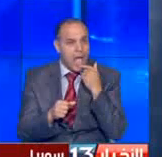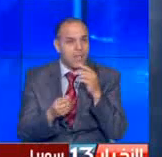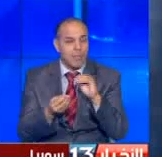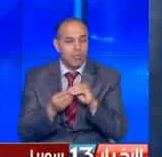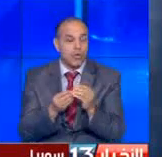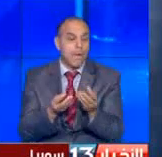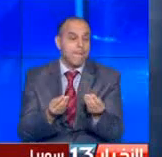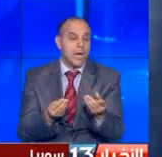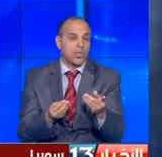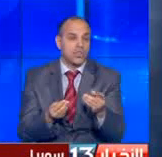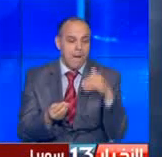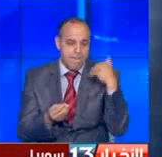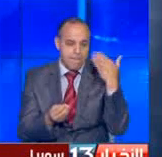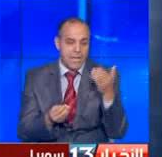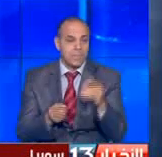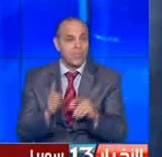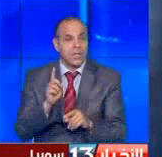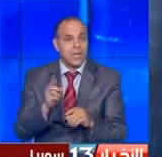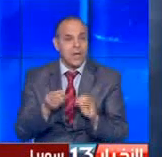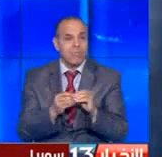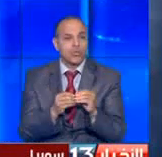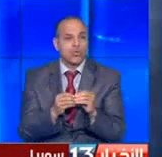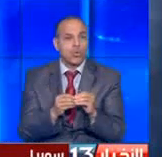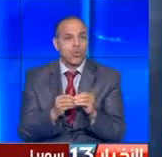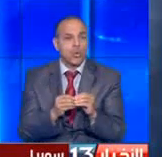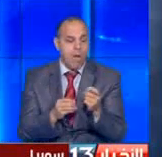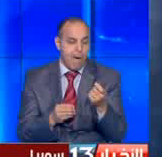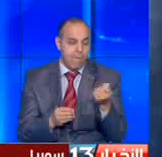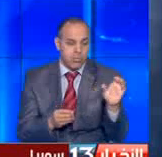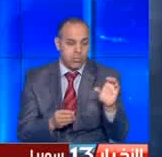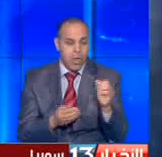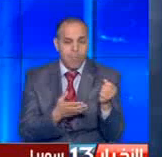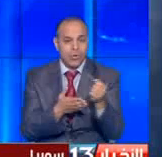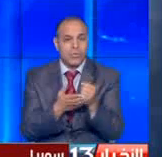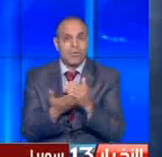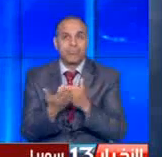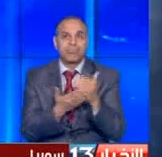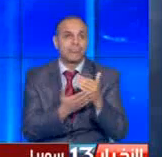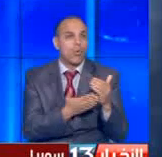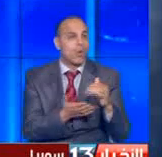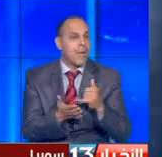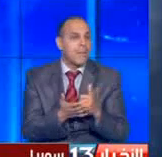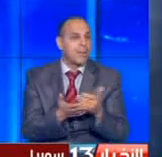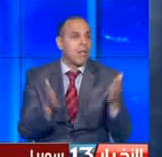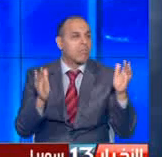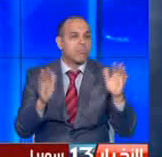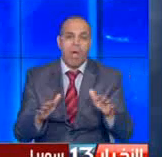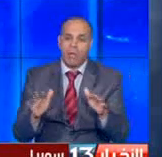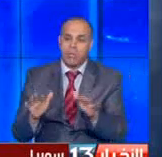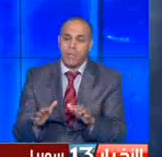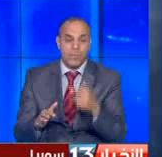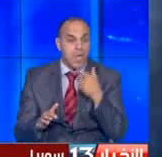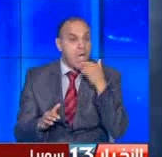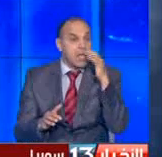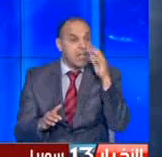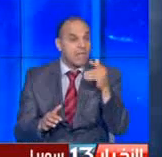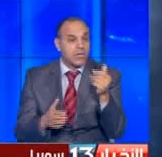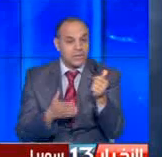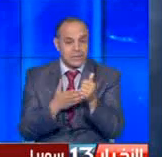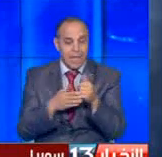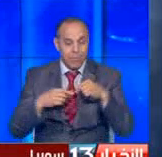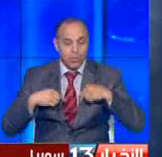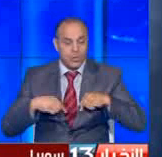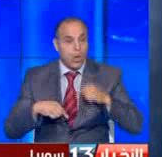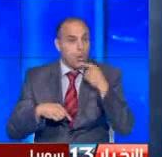الكثيره التي ستشهدها مشكله توفير الاموال للمساعده في اعاده بناء المدينه المدمره وكيفيه دعم الحكومه